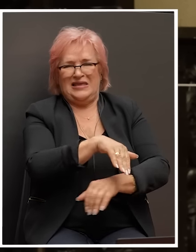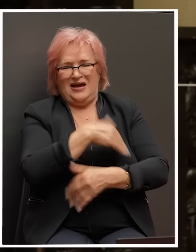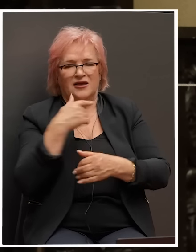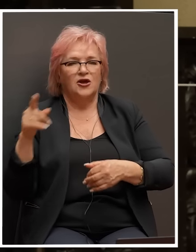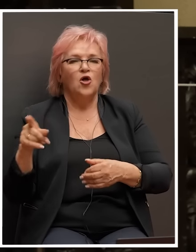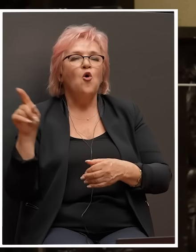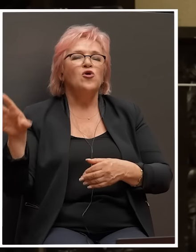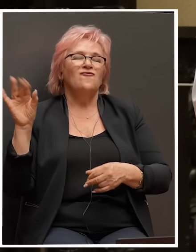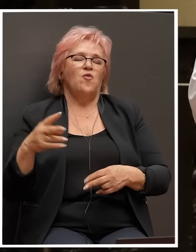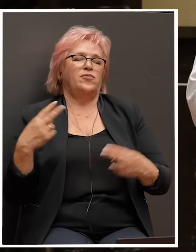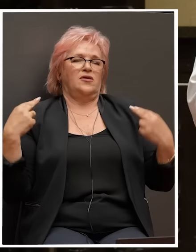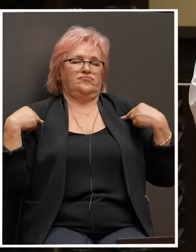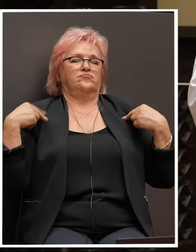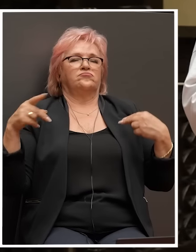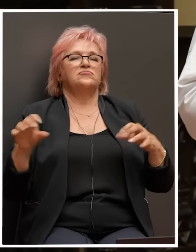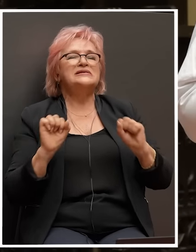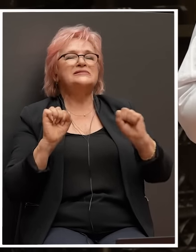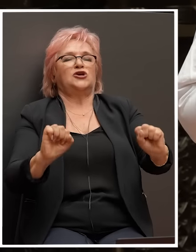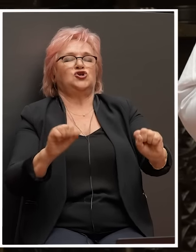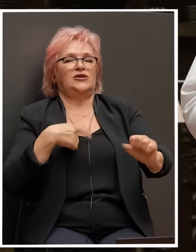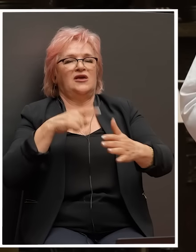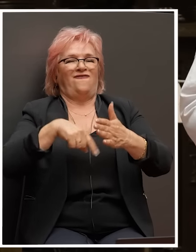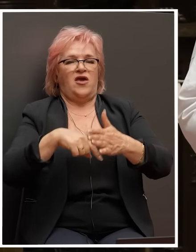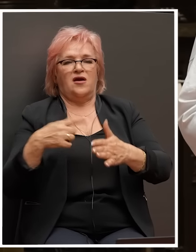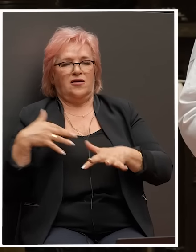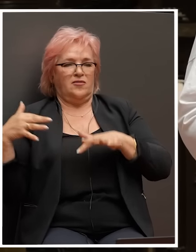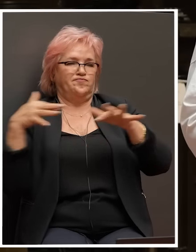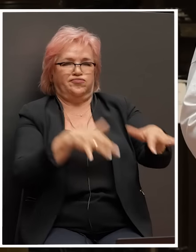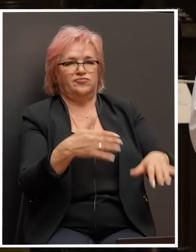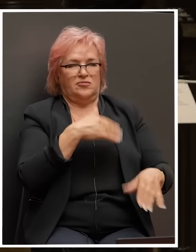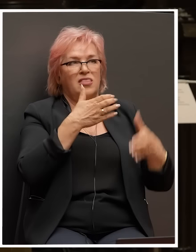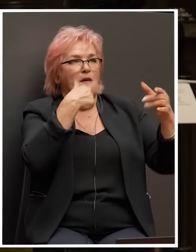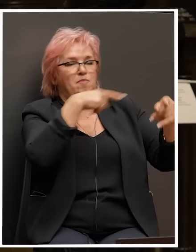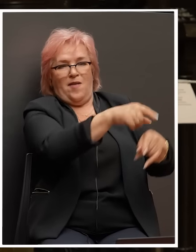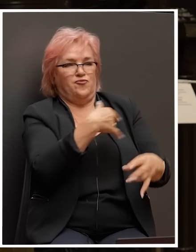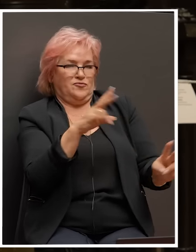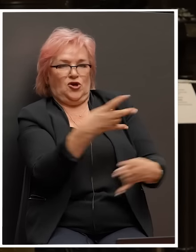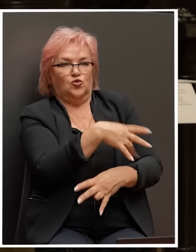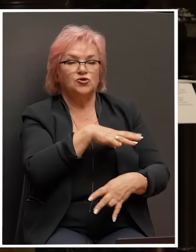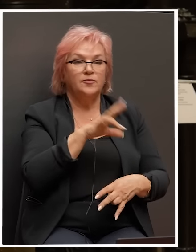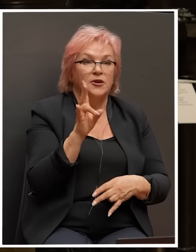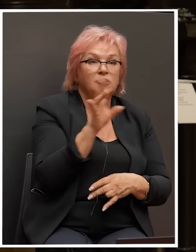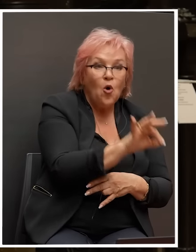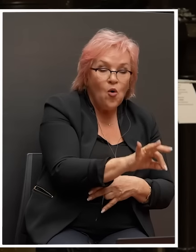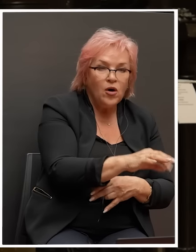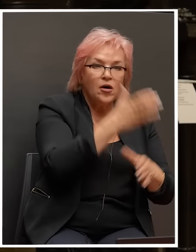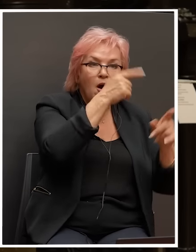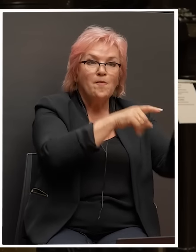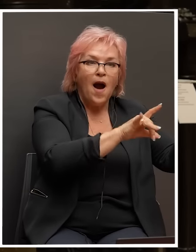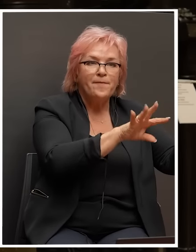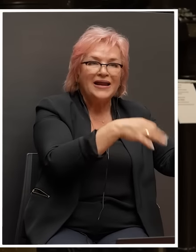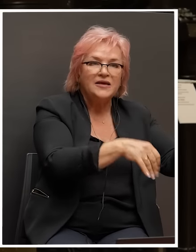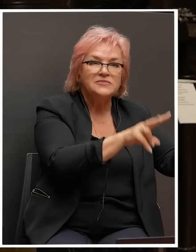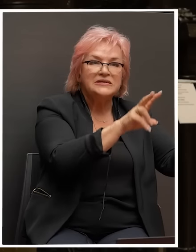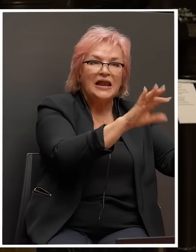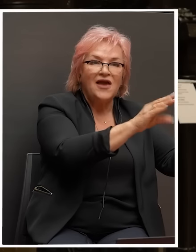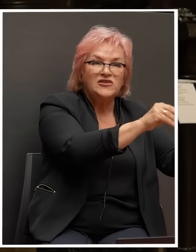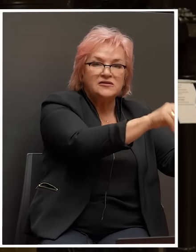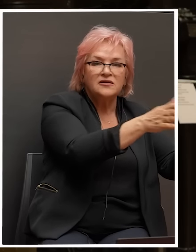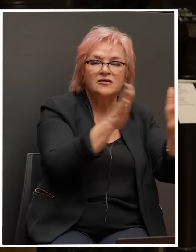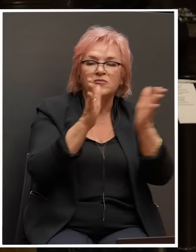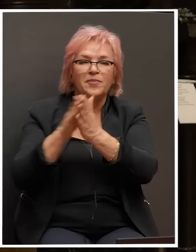Он имел титул защитника веры и совершенно не собирался нападать ни на какого папу. Но папа римский Лев X